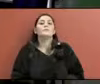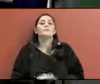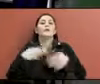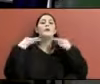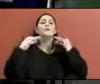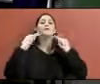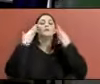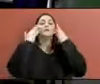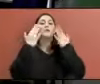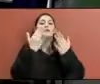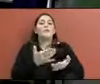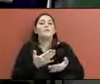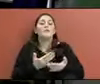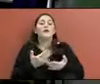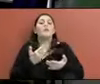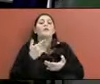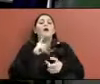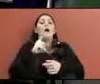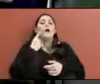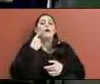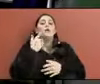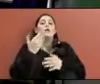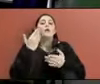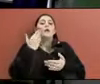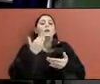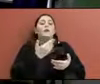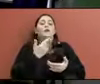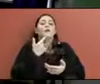Eskişehir'den selamlar demiş. Teşekkür ediyoruz.